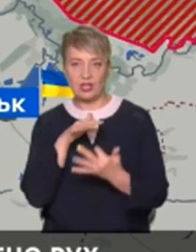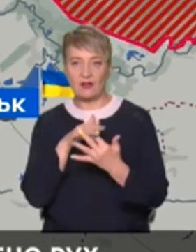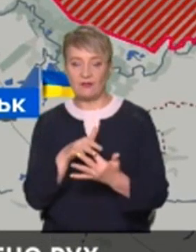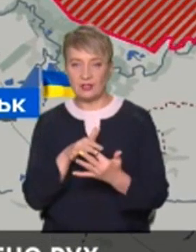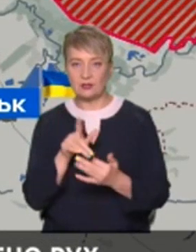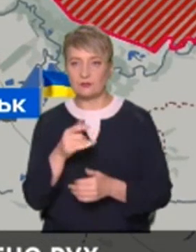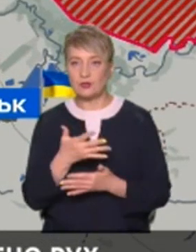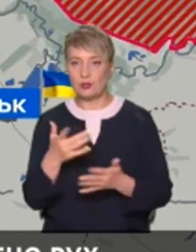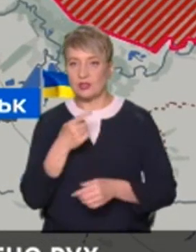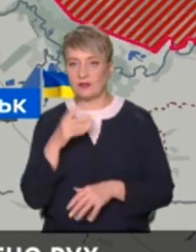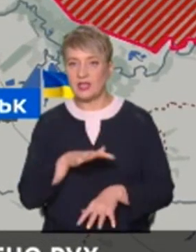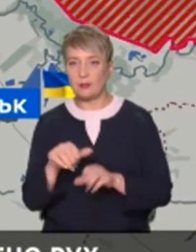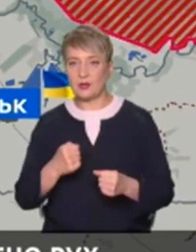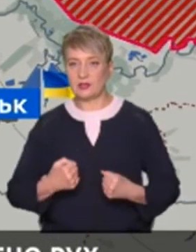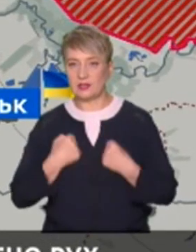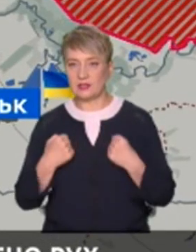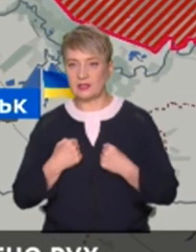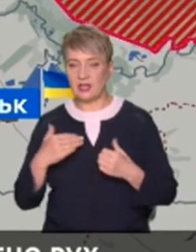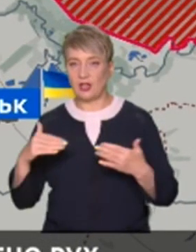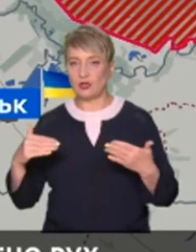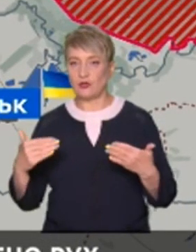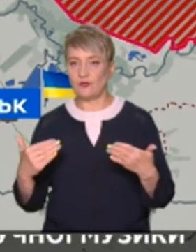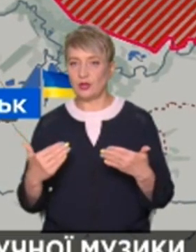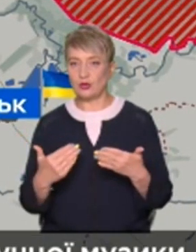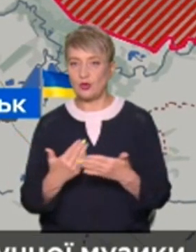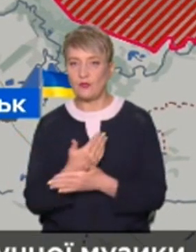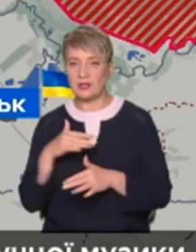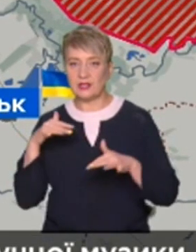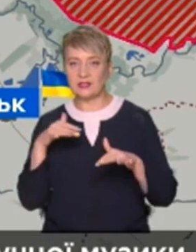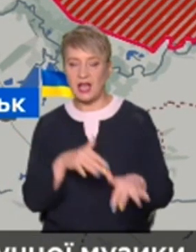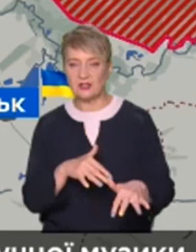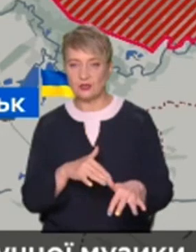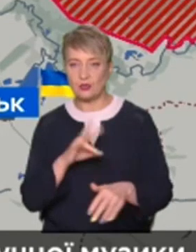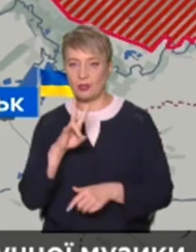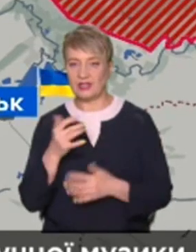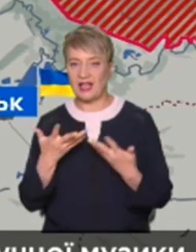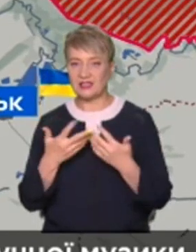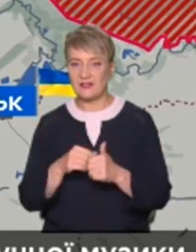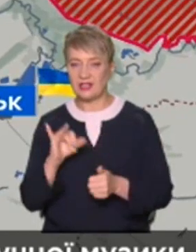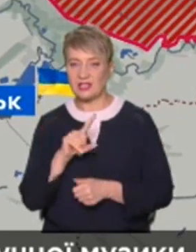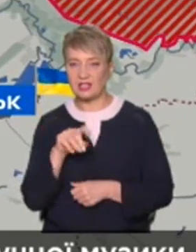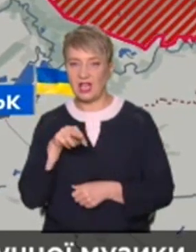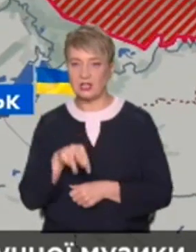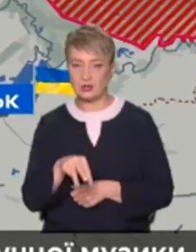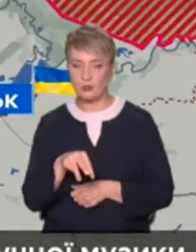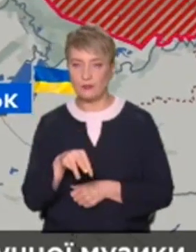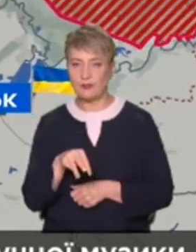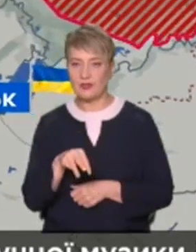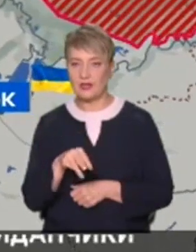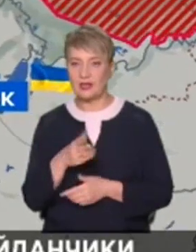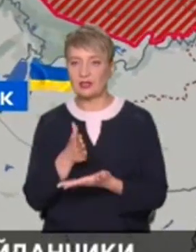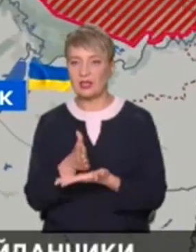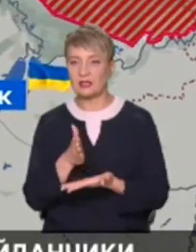що окупанти намагаються відновити наступ безпосередньо на Слов'янськ з Ізюма та Барвінкового, яке